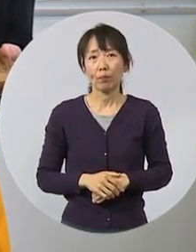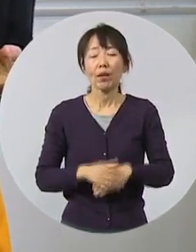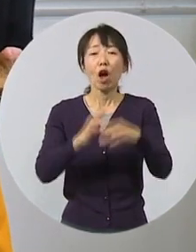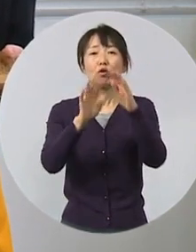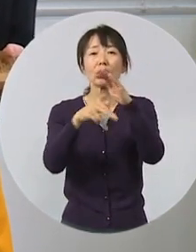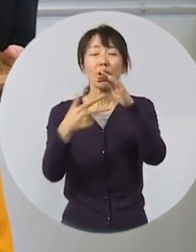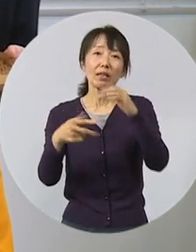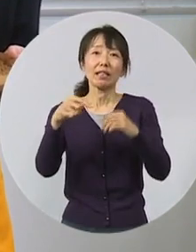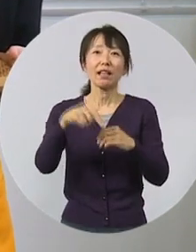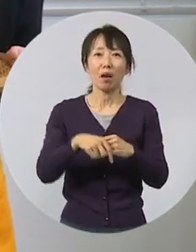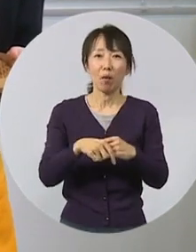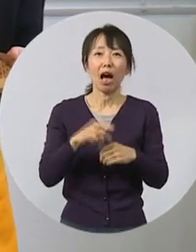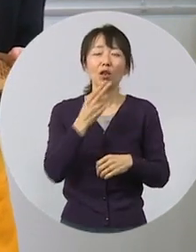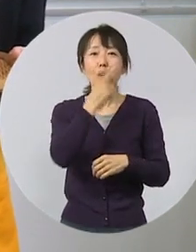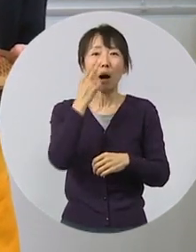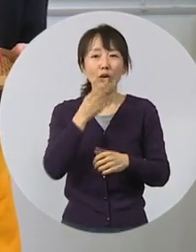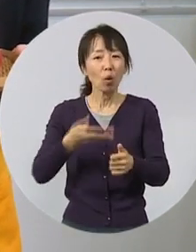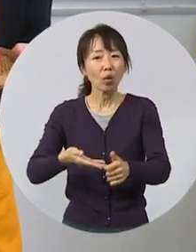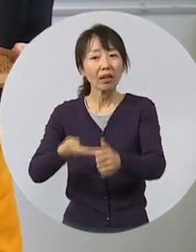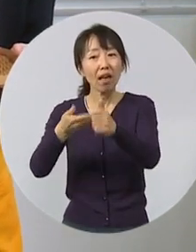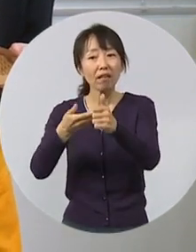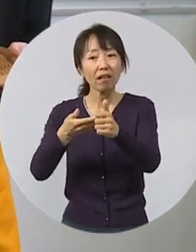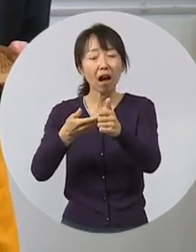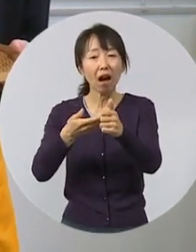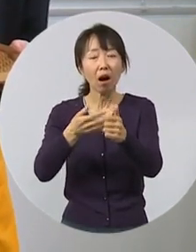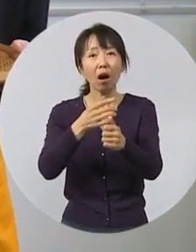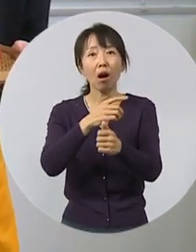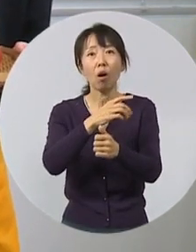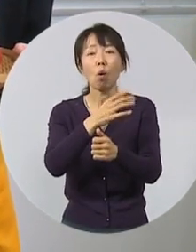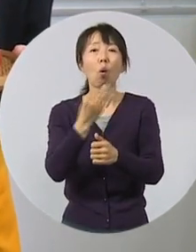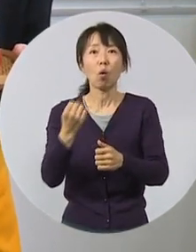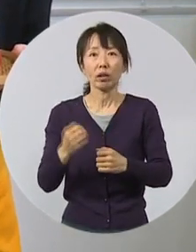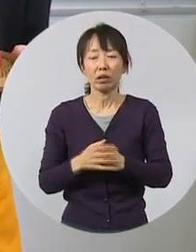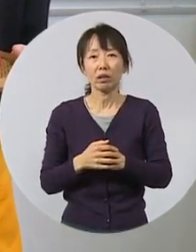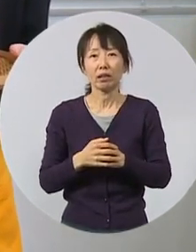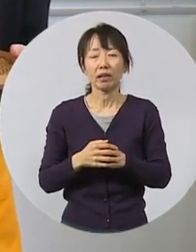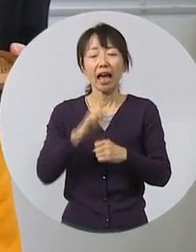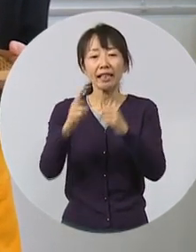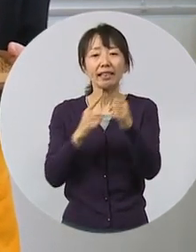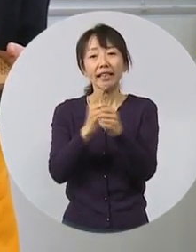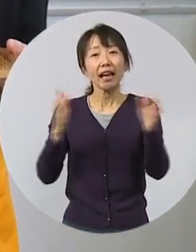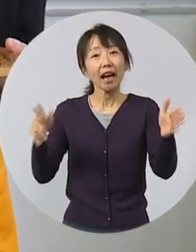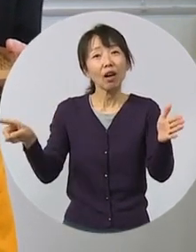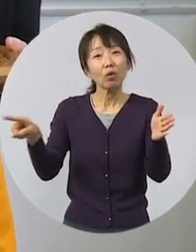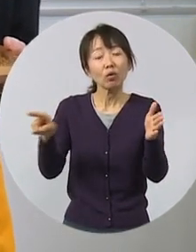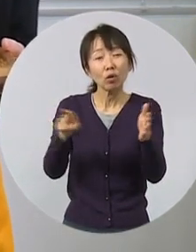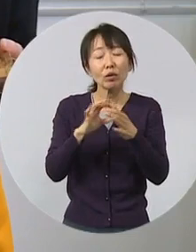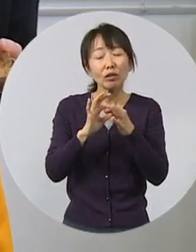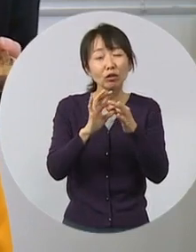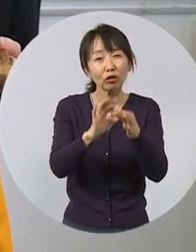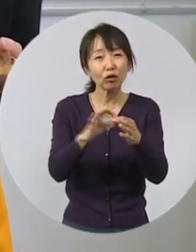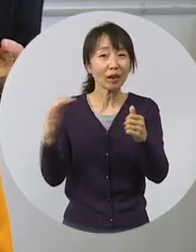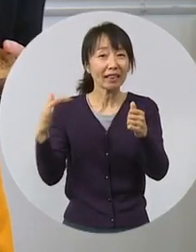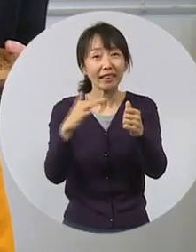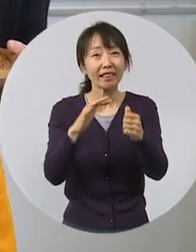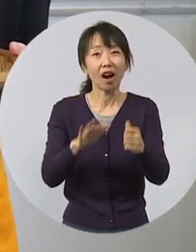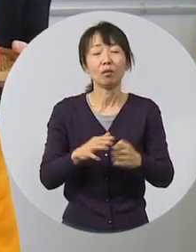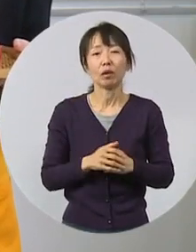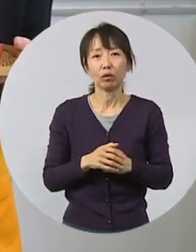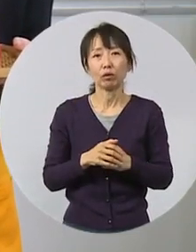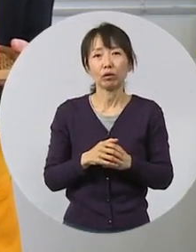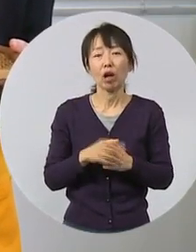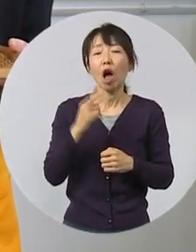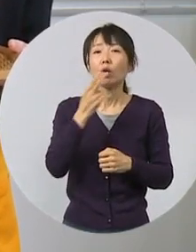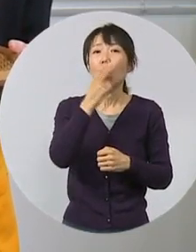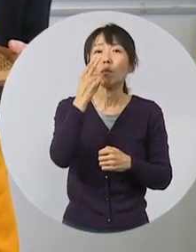藤沢市ではトマトの生産量が多く、1年を通して人気の高い食材です。トマトの赤